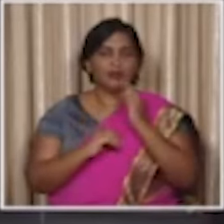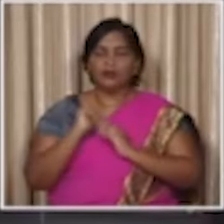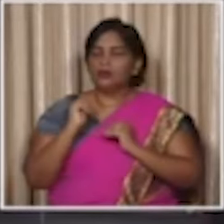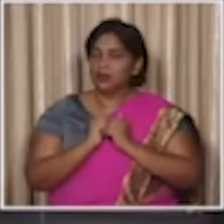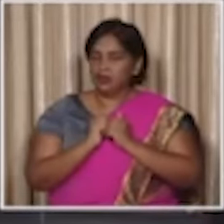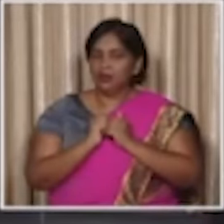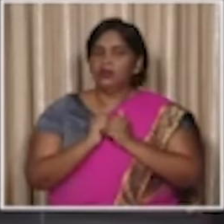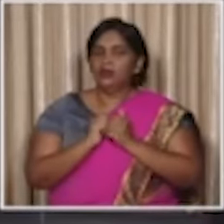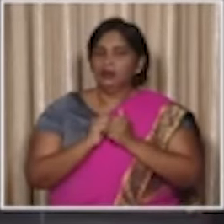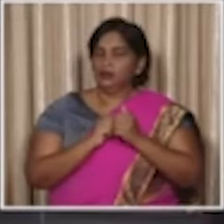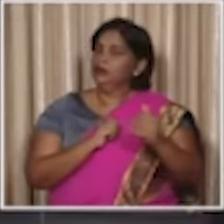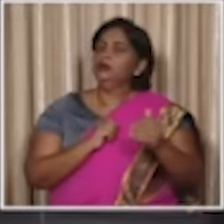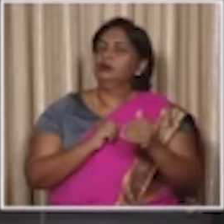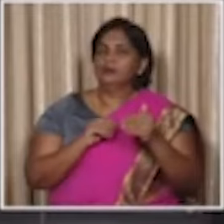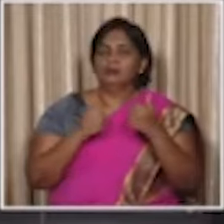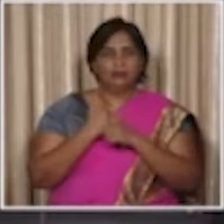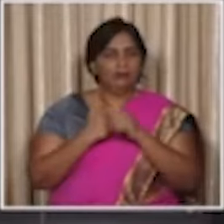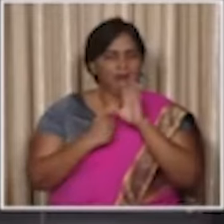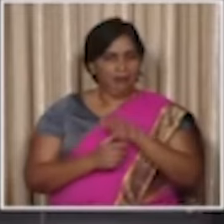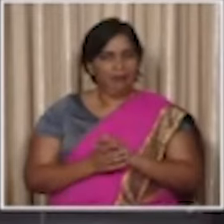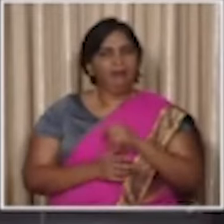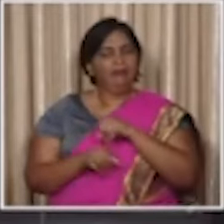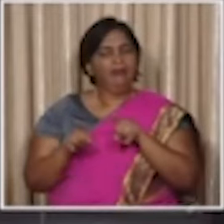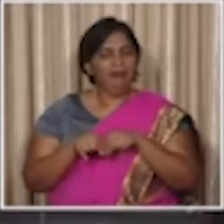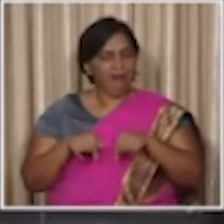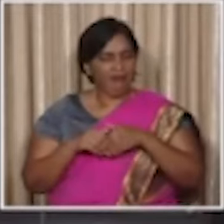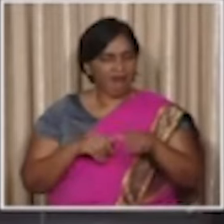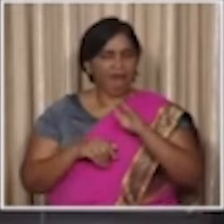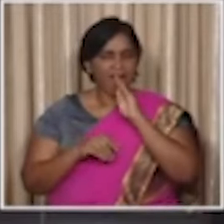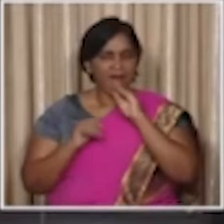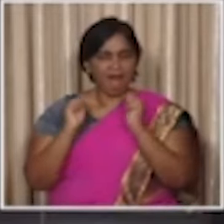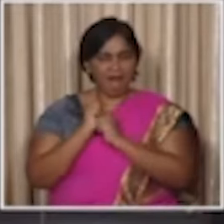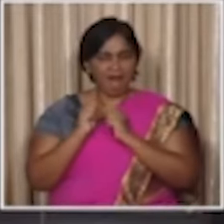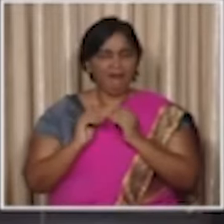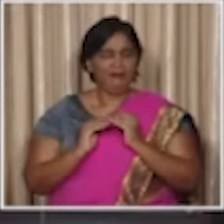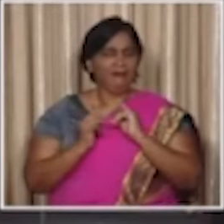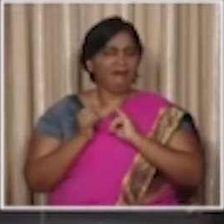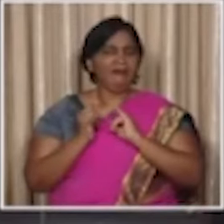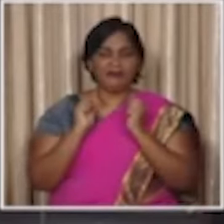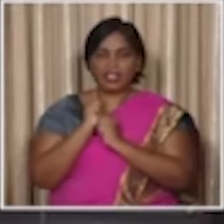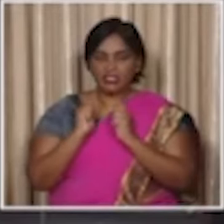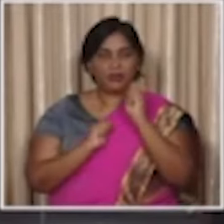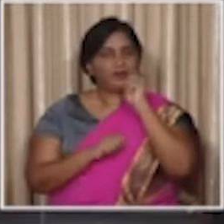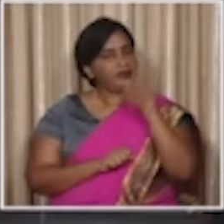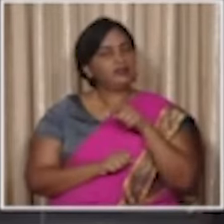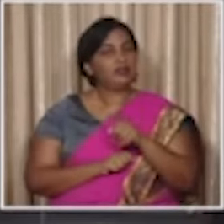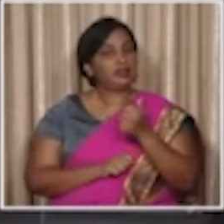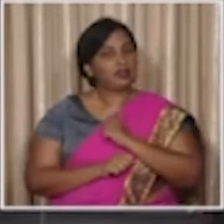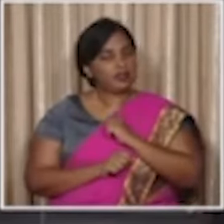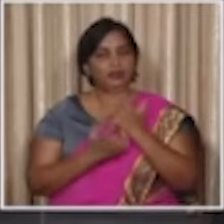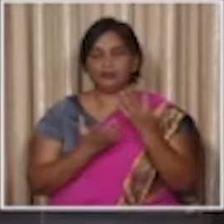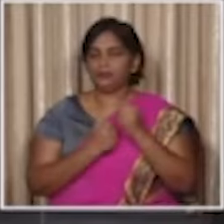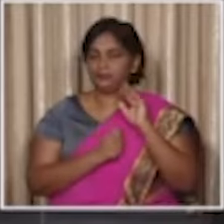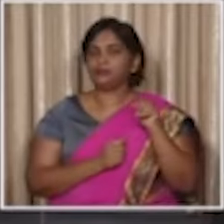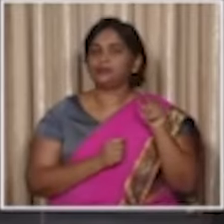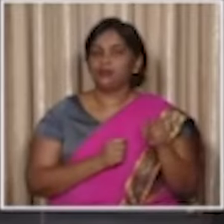kramavedayakata ක්‍රමවේදයේ සකස් කරන්න කියලා. ඒ අනුව මේ වෙනකොටම සමුද්‍රි සංවර්ධන නිලධාරීන් විසින් ඔවුන්ගේ කැමැත්ත ලබාගෙන